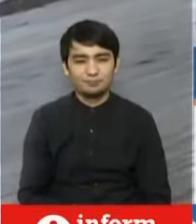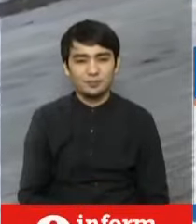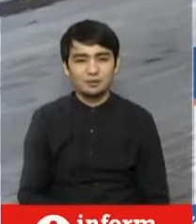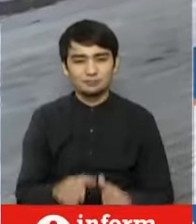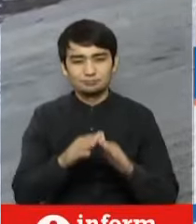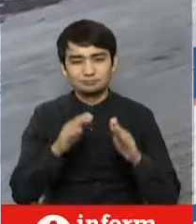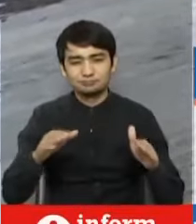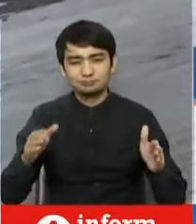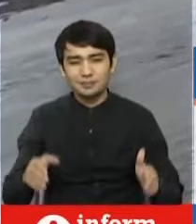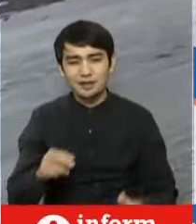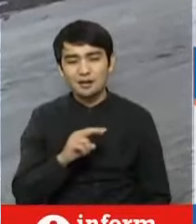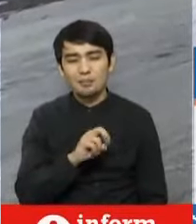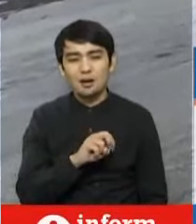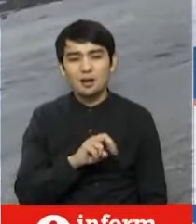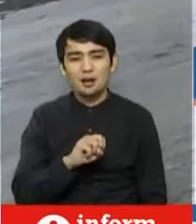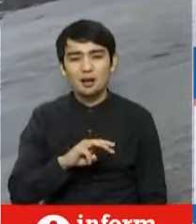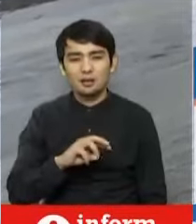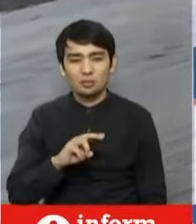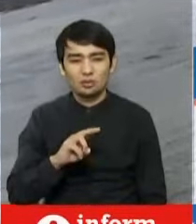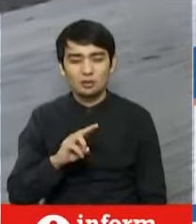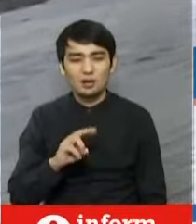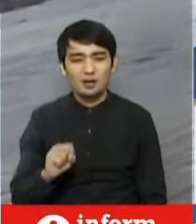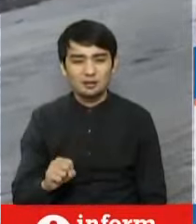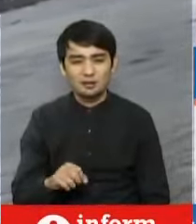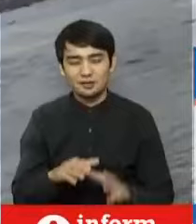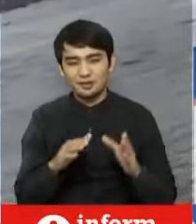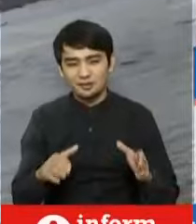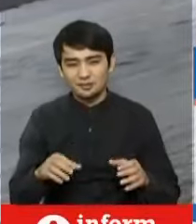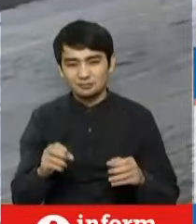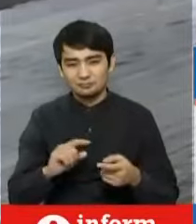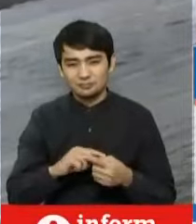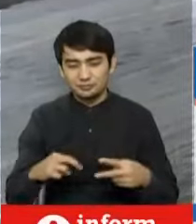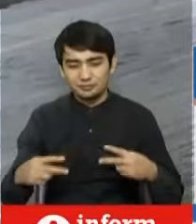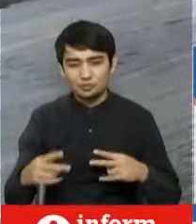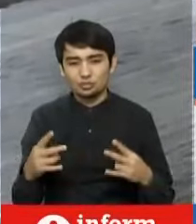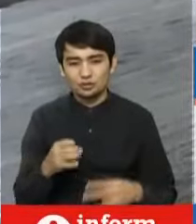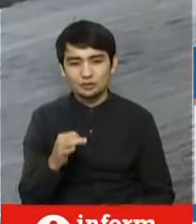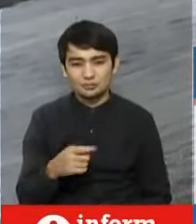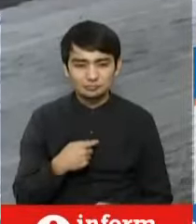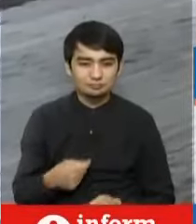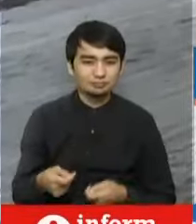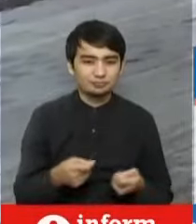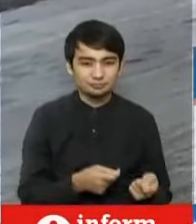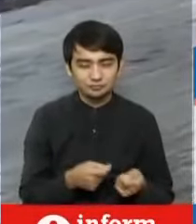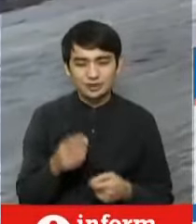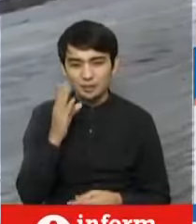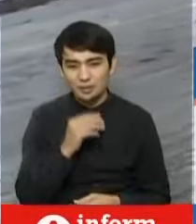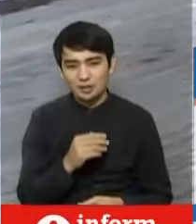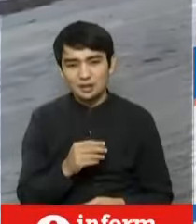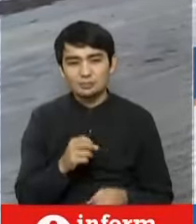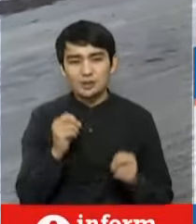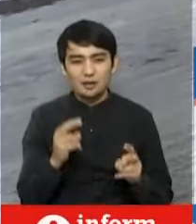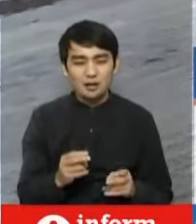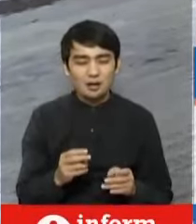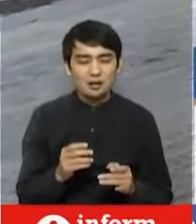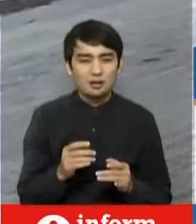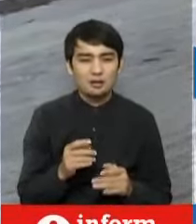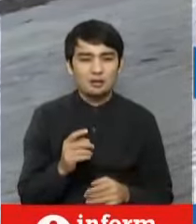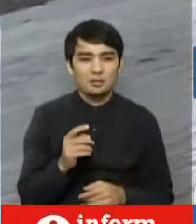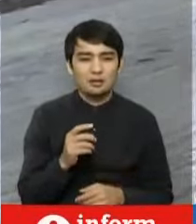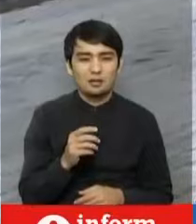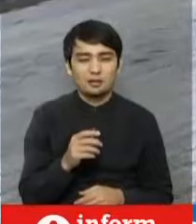палаток пневмокаркасного модуля. У нас имеется передвижной мобильный